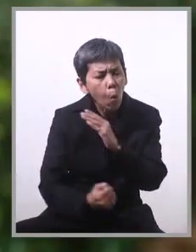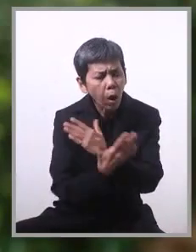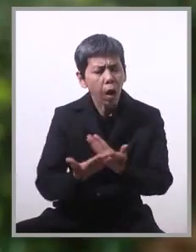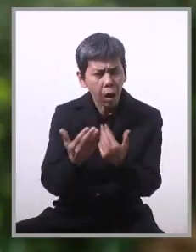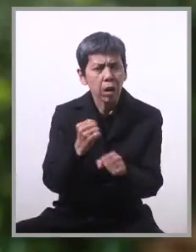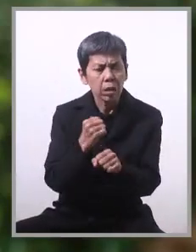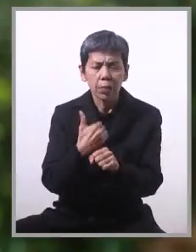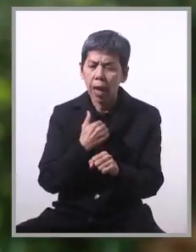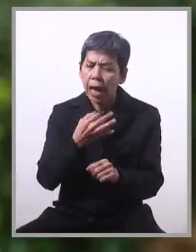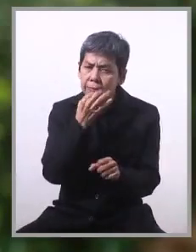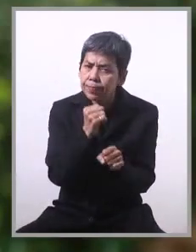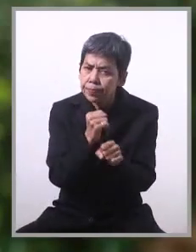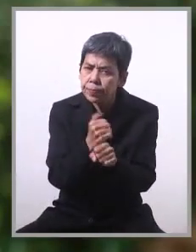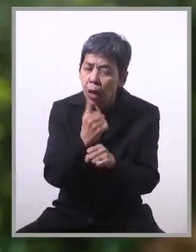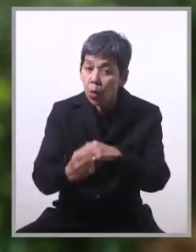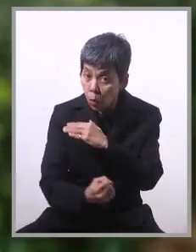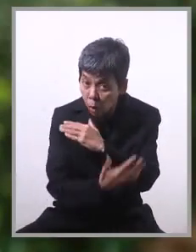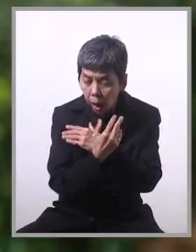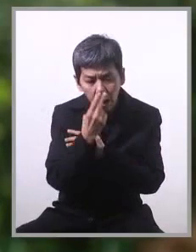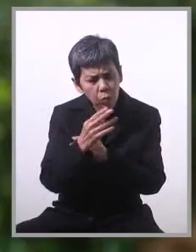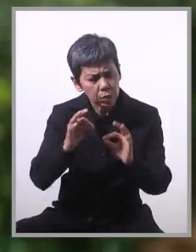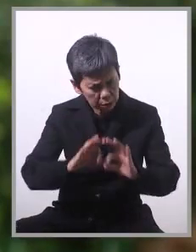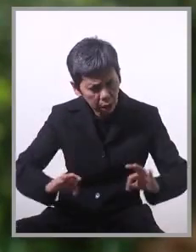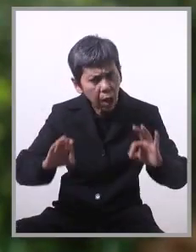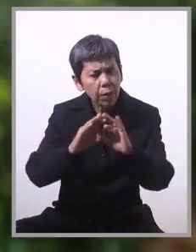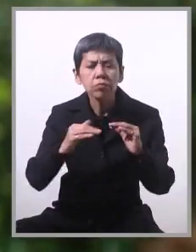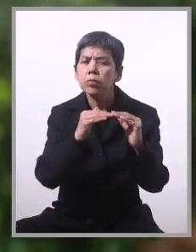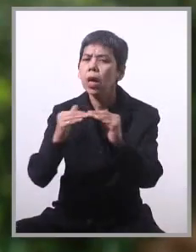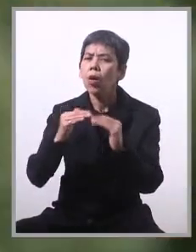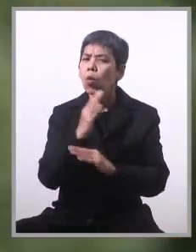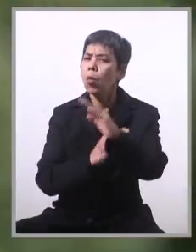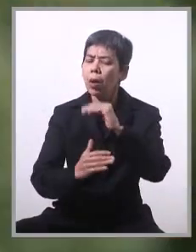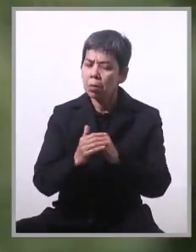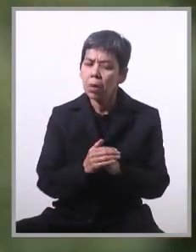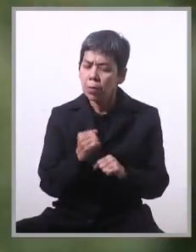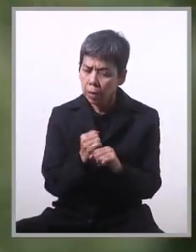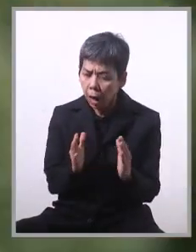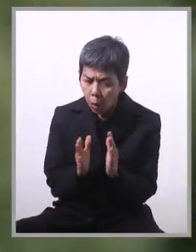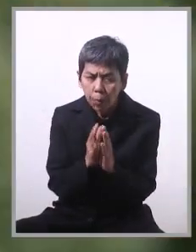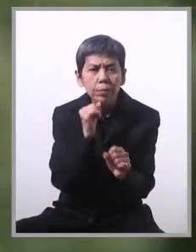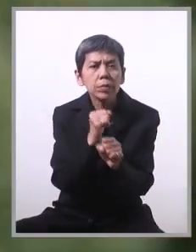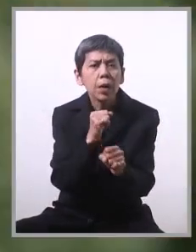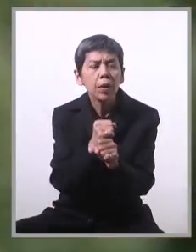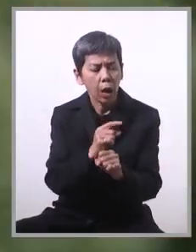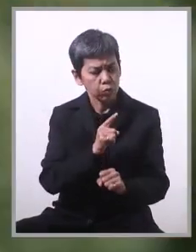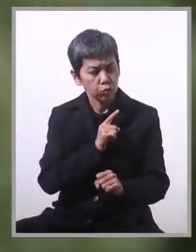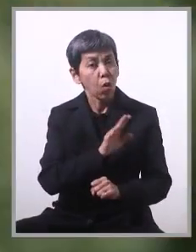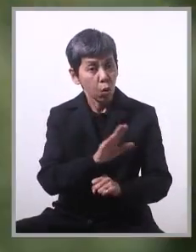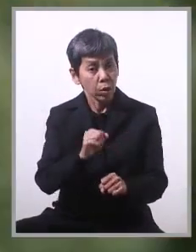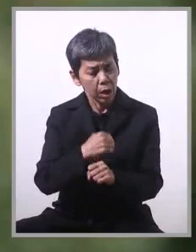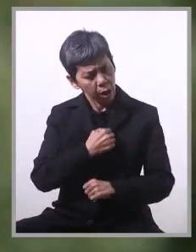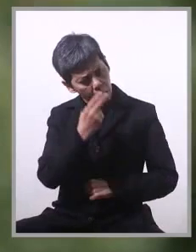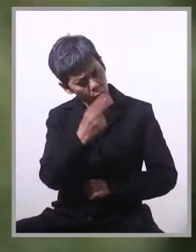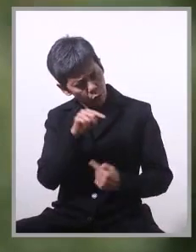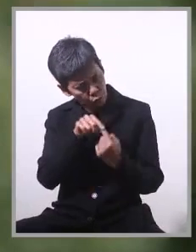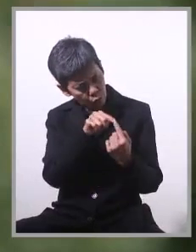าสในการเข้ามาทำงานเปิดโอกาสแล้วก็เห็นความสำคัญของคนพิการที่ให้เข้ามาทำงานในส่วนความรับผิดชอบเราจะ